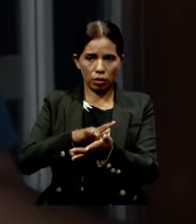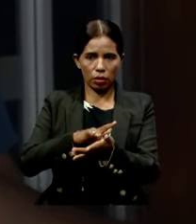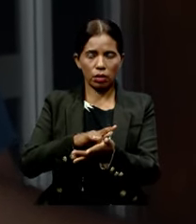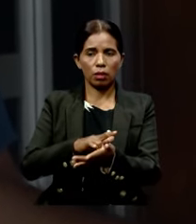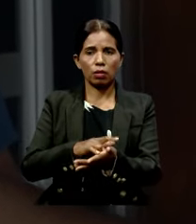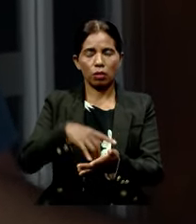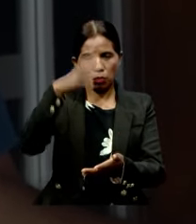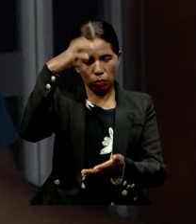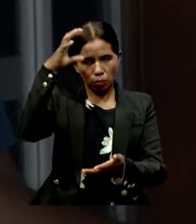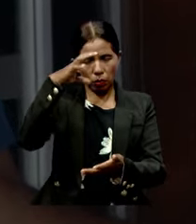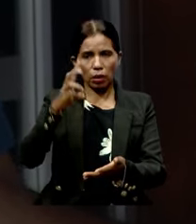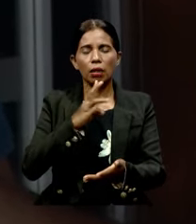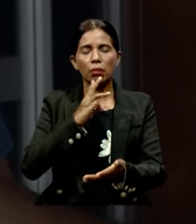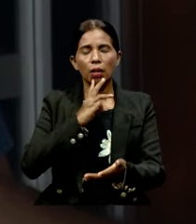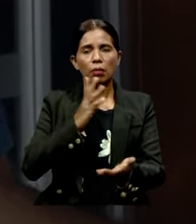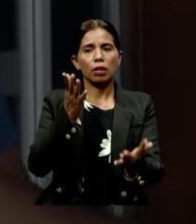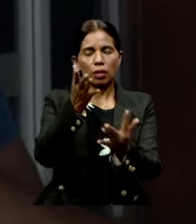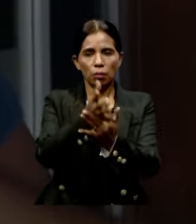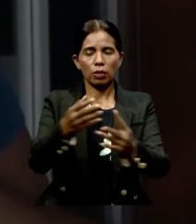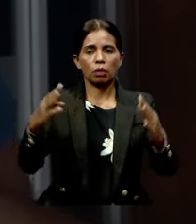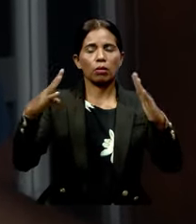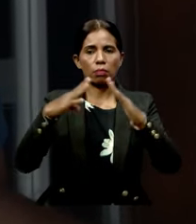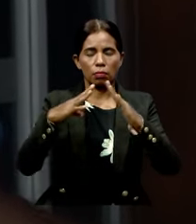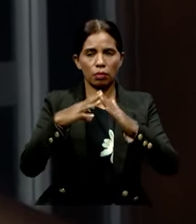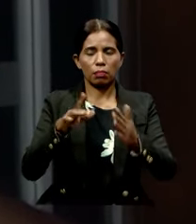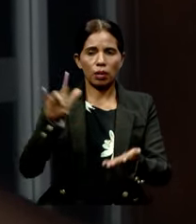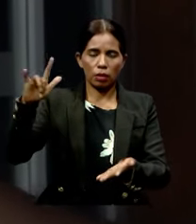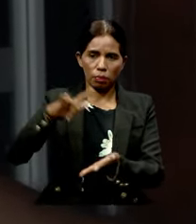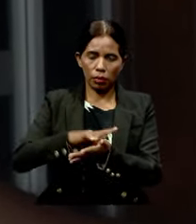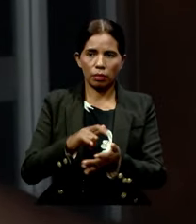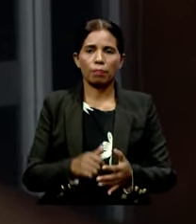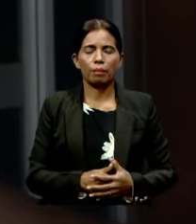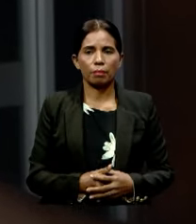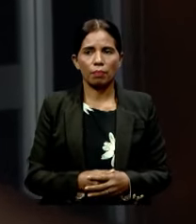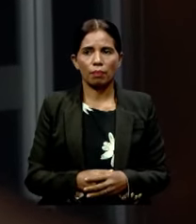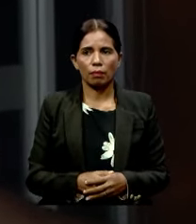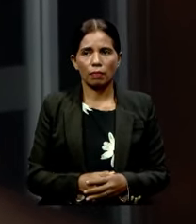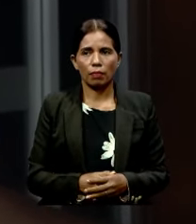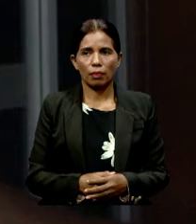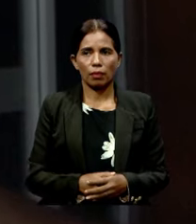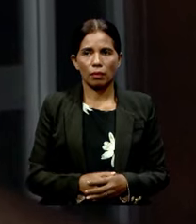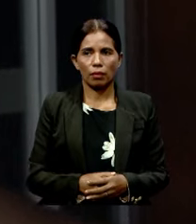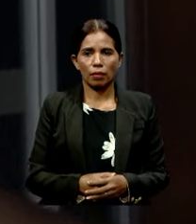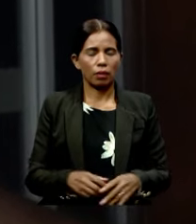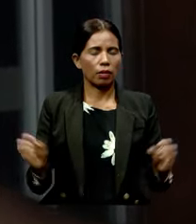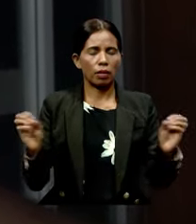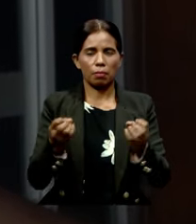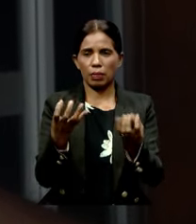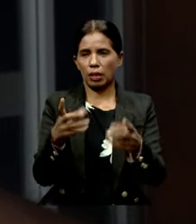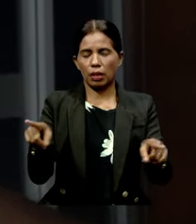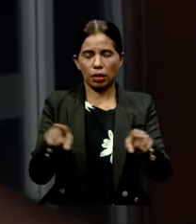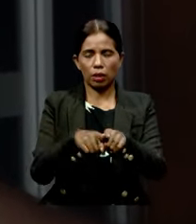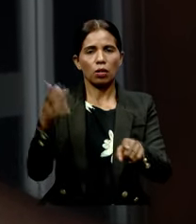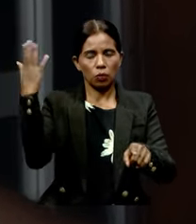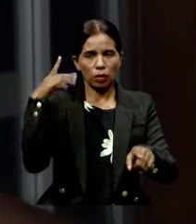be ni sasaran ni nia nasama iha airport ini. Bapak udang buatan sini akun tesis BB kan cerita. Akun tesis mesin ladu ane sini dah. Uluk